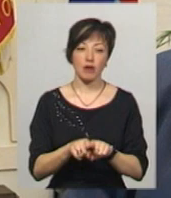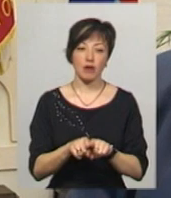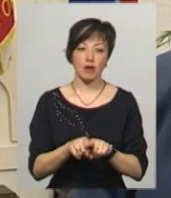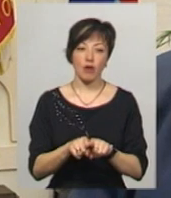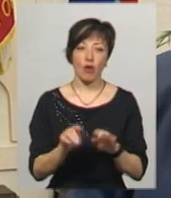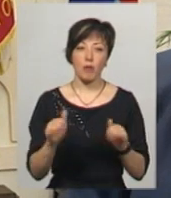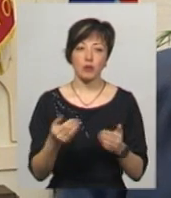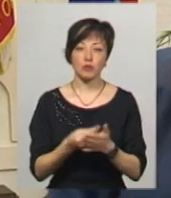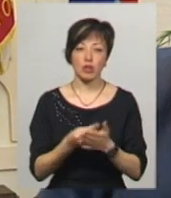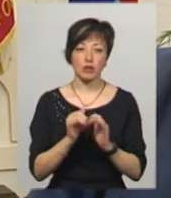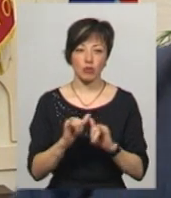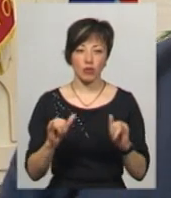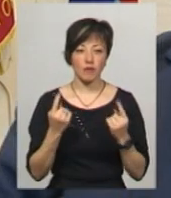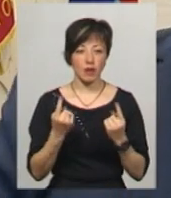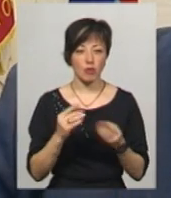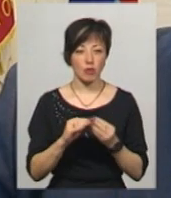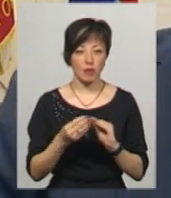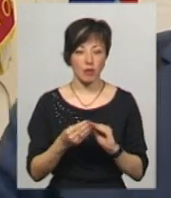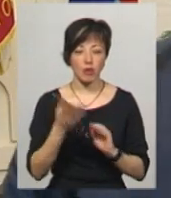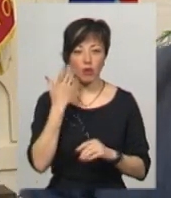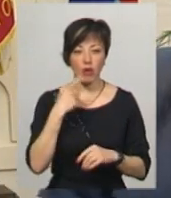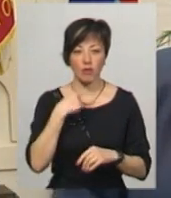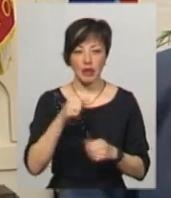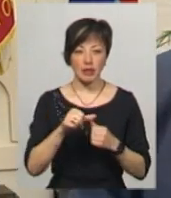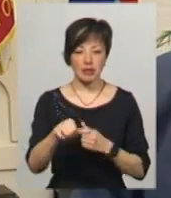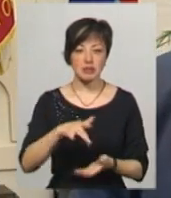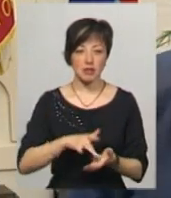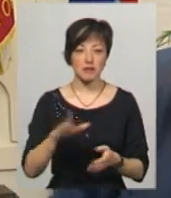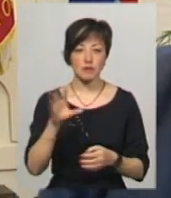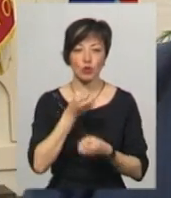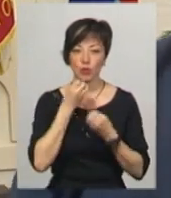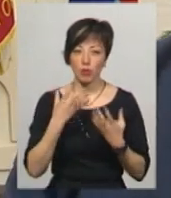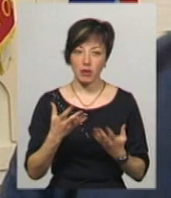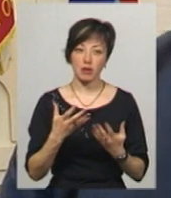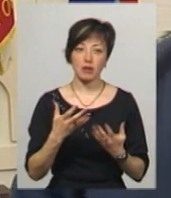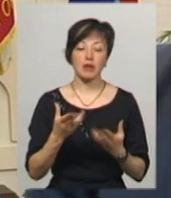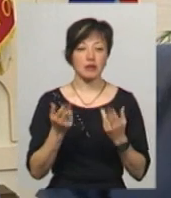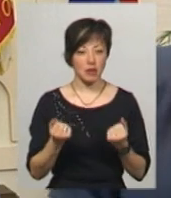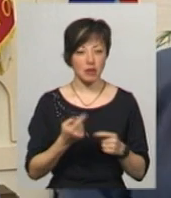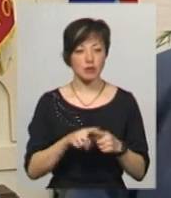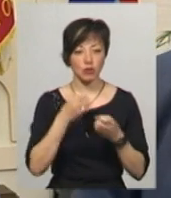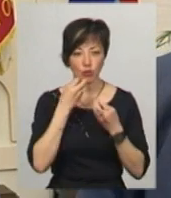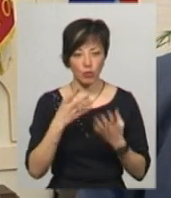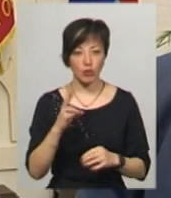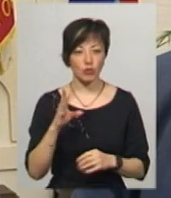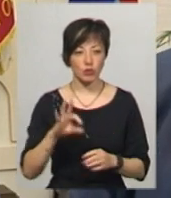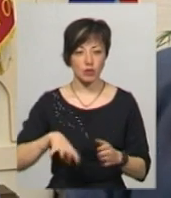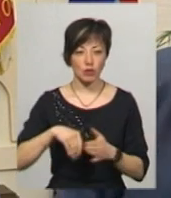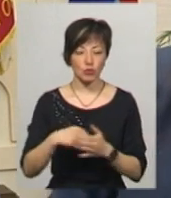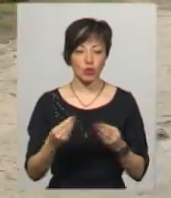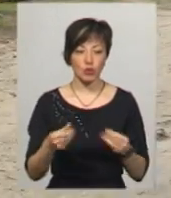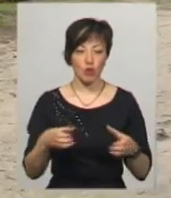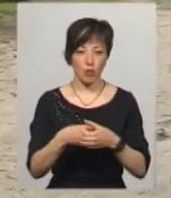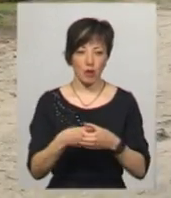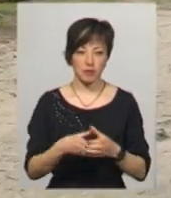обмежений в бюджеті розвитку. То є велика проблема. Коли говорить децентралізація – це все хорошо, кажу, так, це хорошо, але це за рахунок коштів